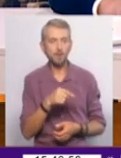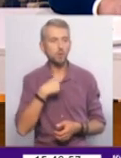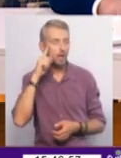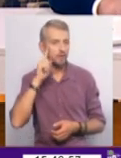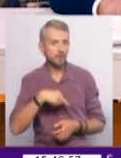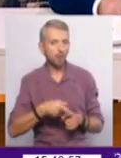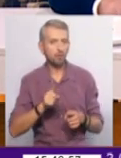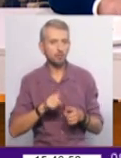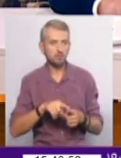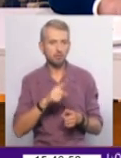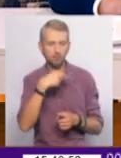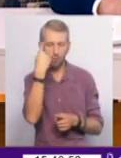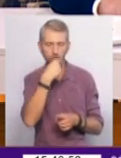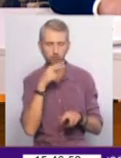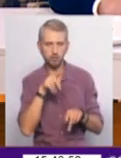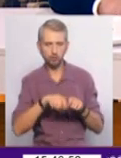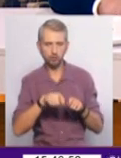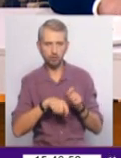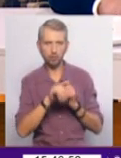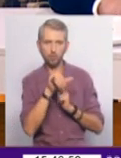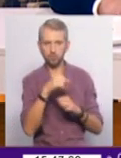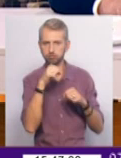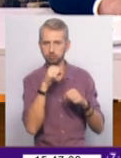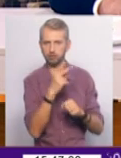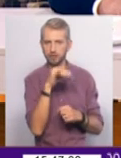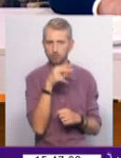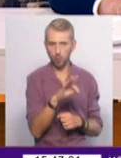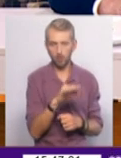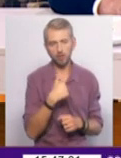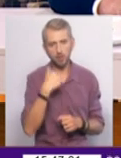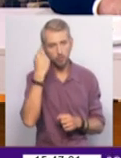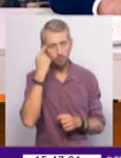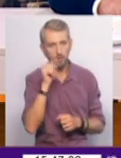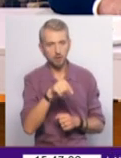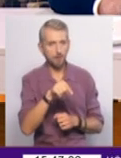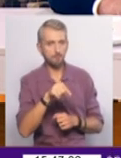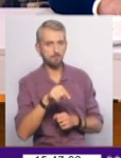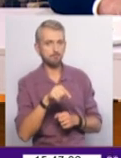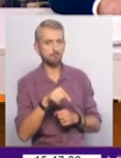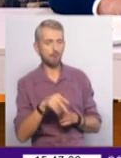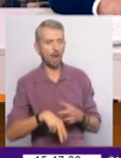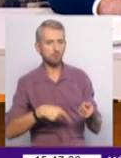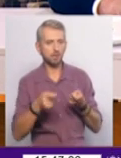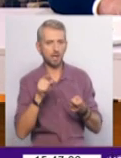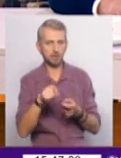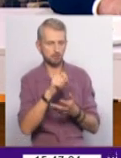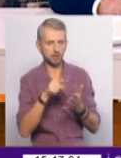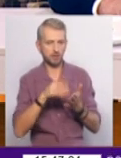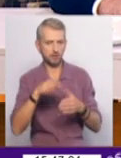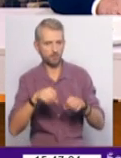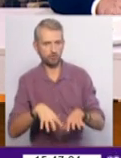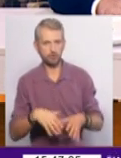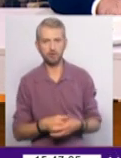це стоїть на особистому контролі у Віталія Володимировича Кличко, тому я думаю, що там адміністрація це питання вирішить.